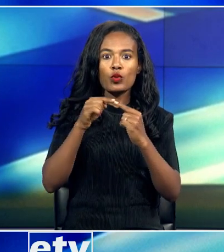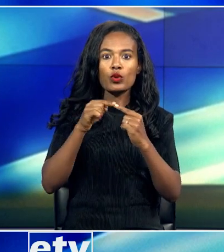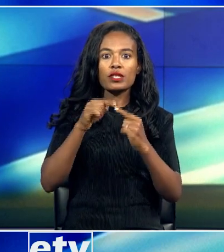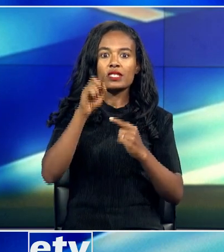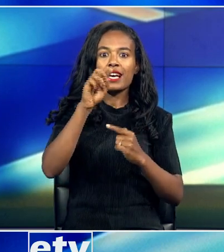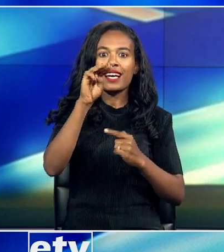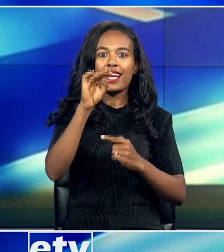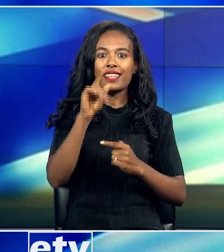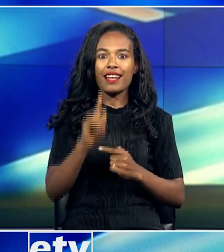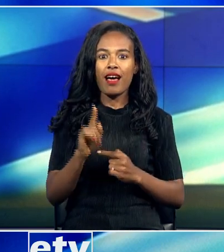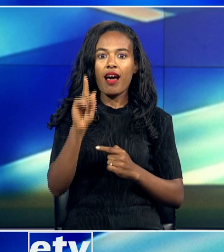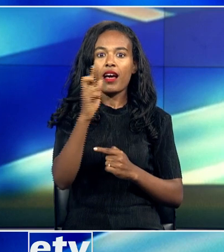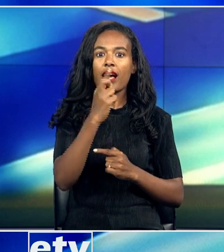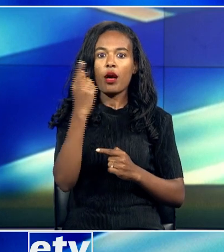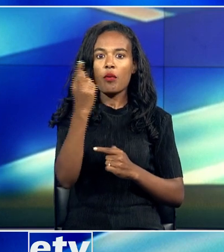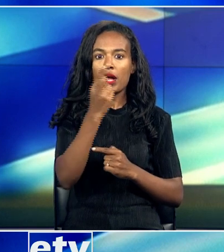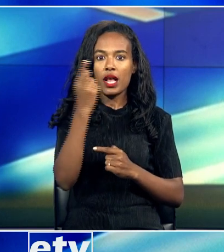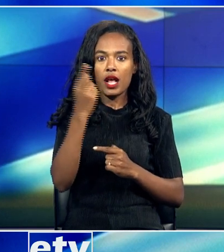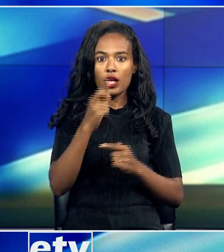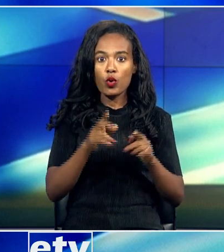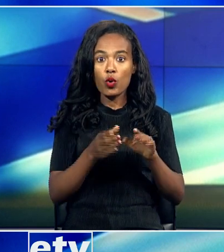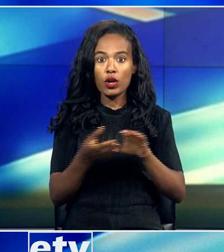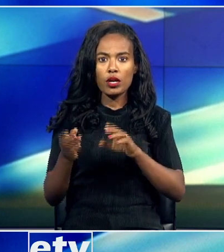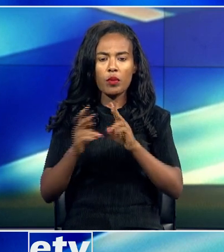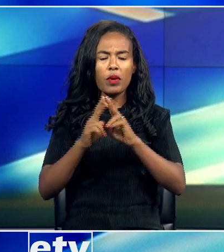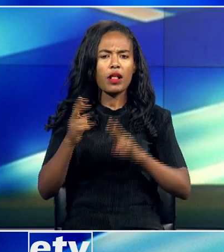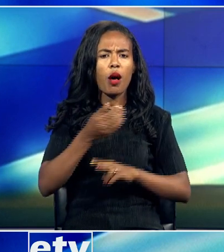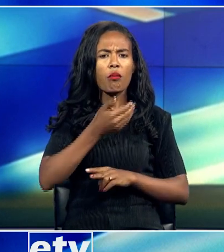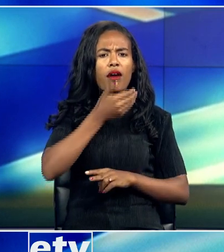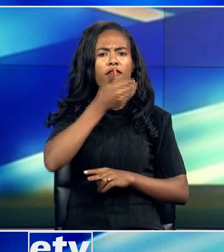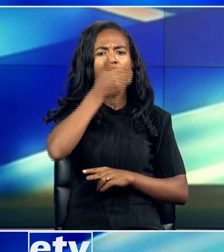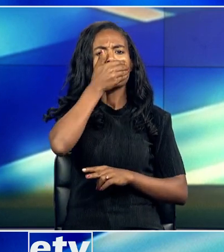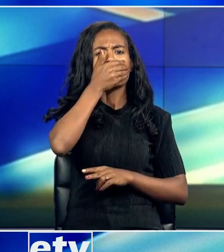እስከ ቀበሌ የወረደ ጅግ በጣም አፋኝ